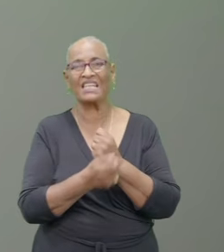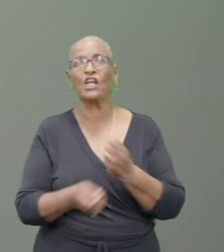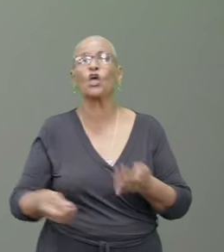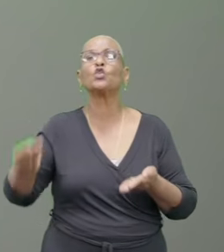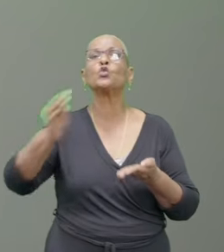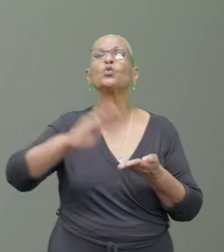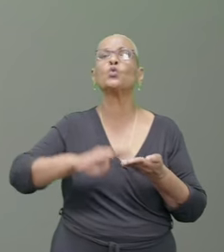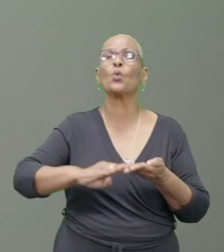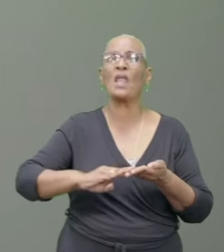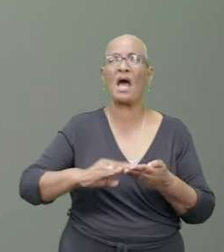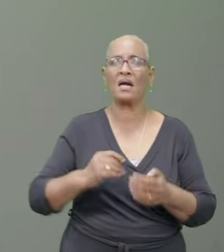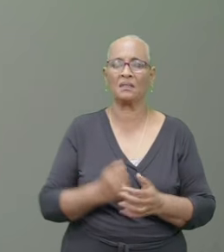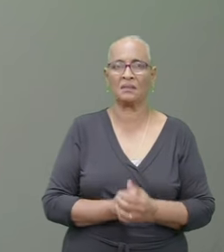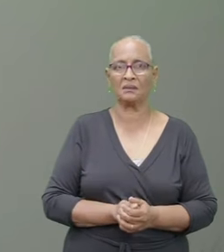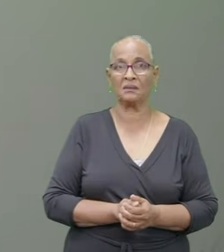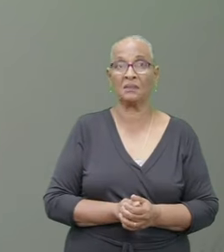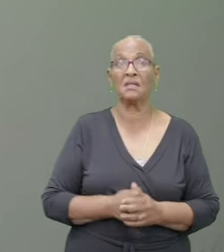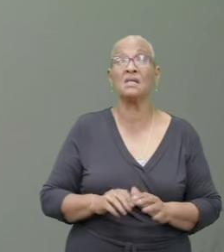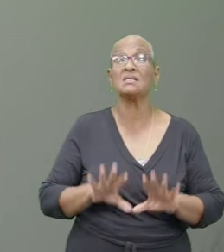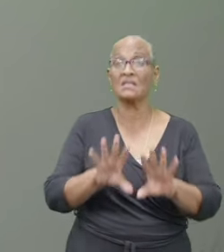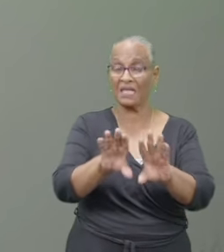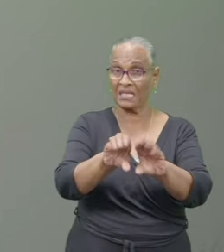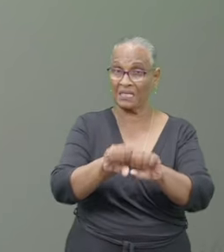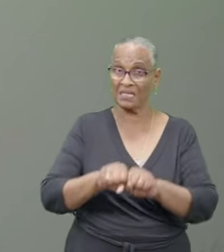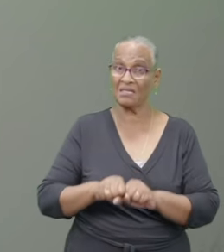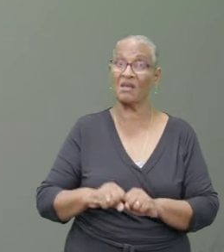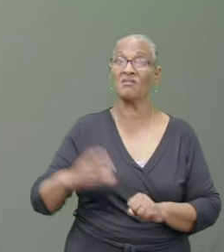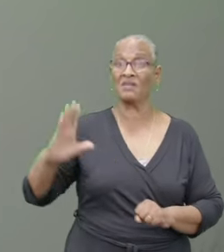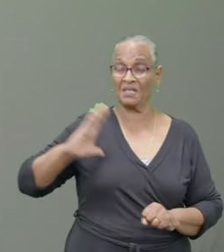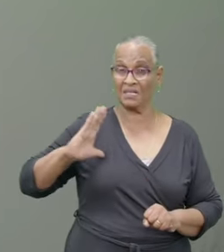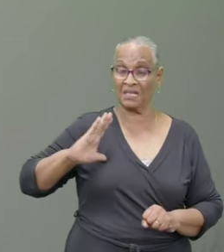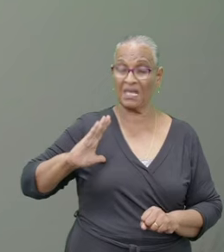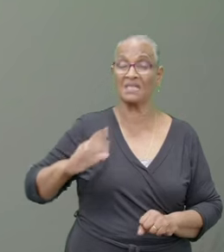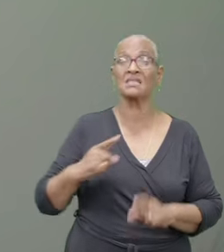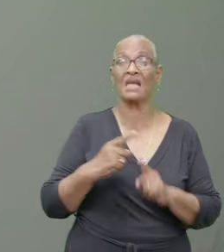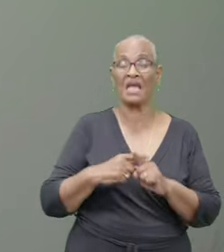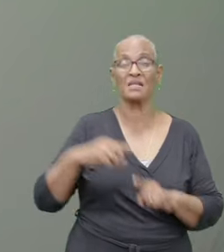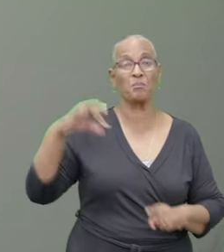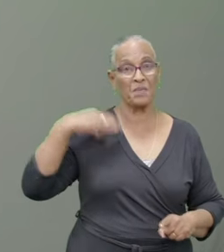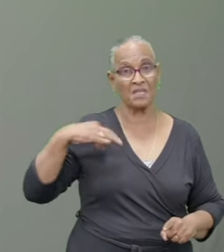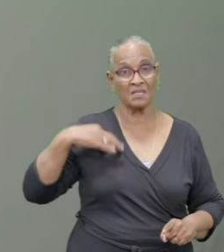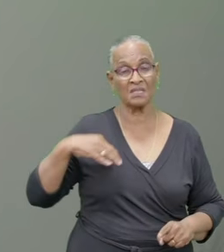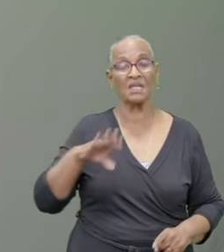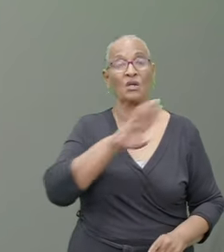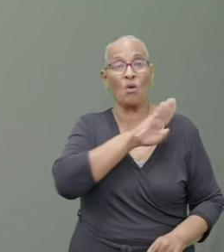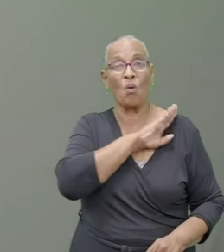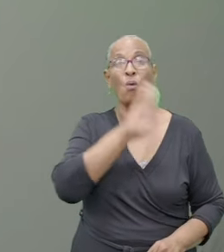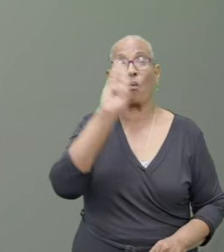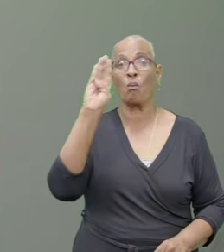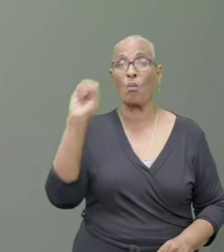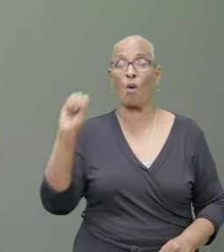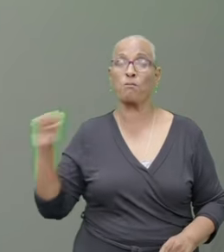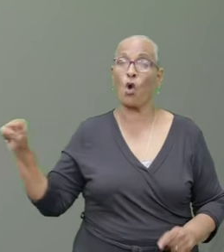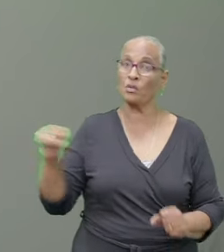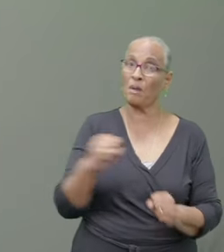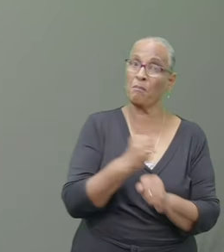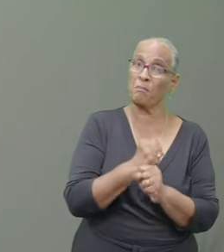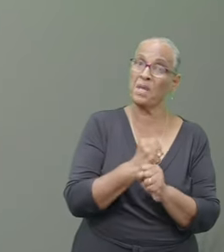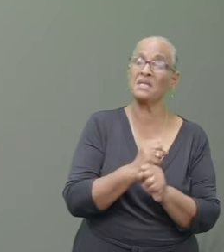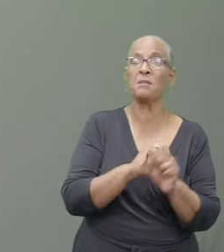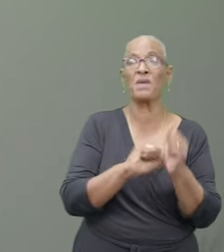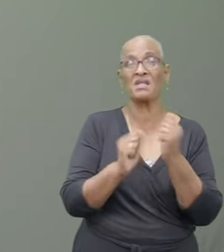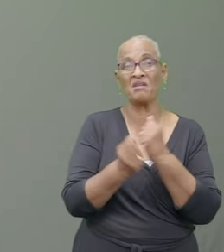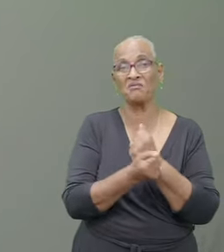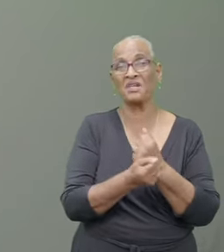Het is het initiatief geweest van de directies met het ministerie, waarbij later ook de vakbonden betrokken waren voor die brain drain toelage in de